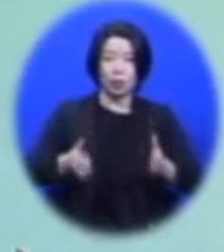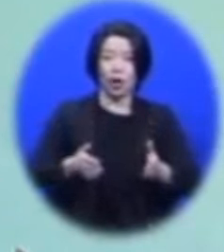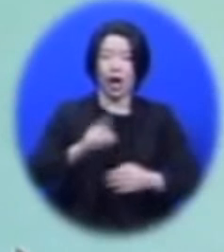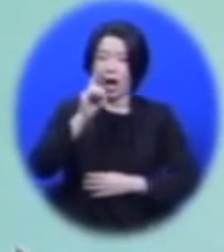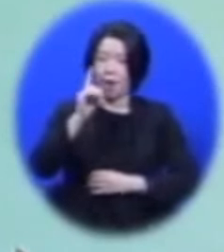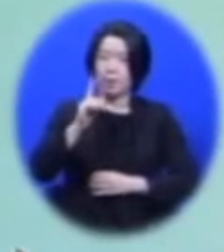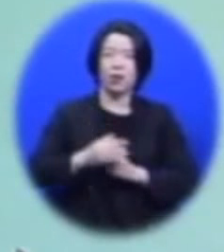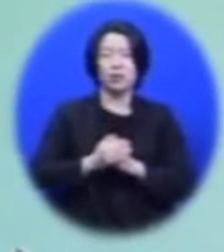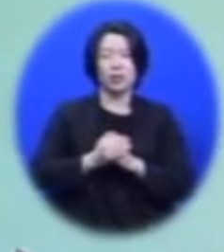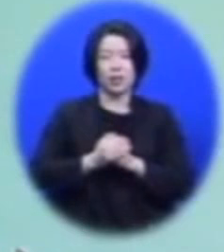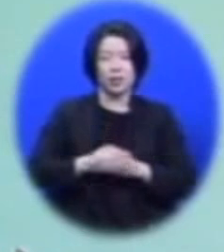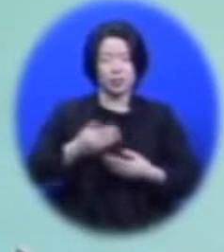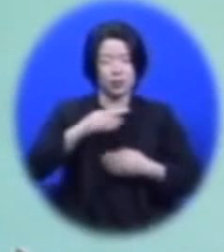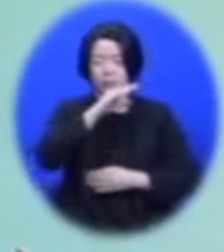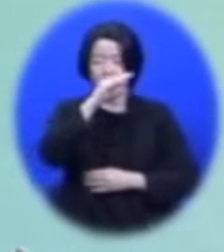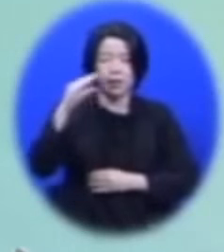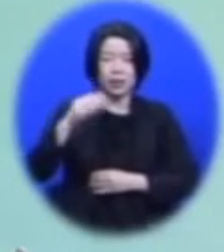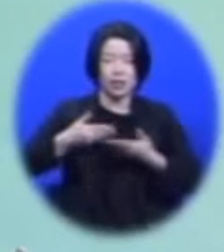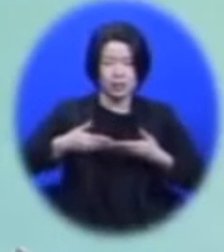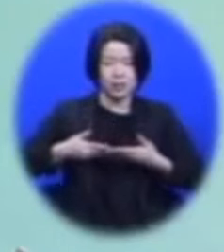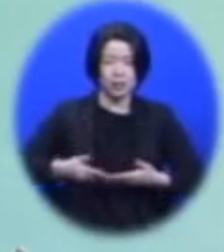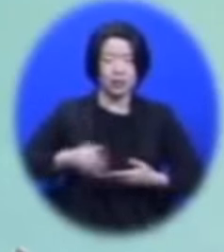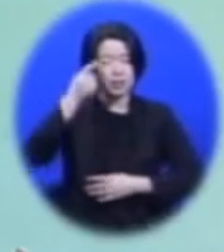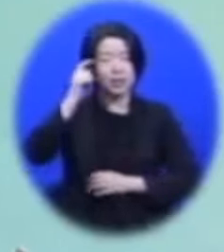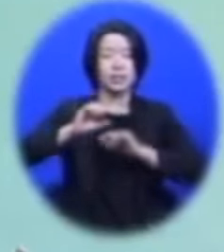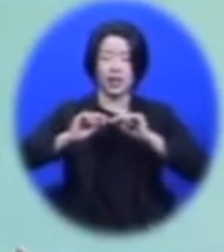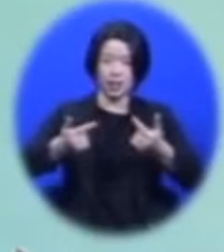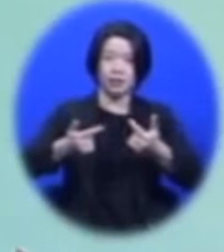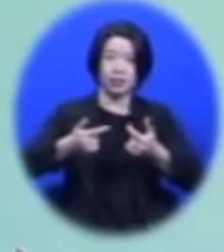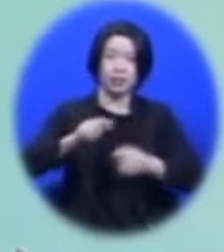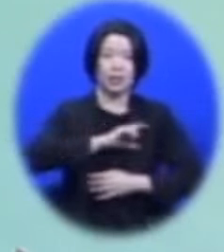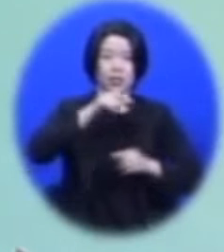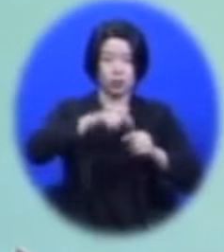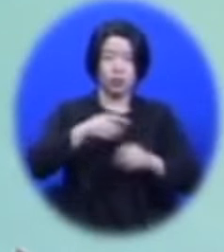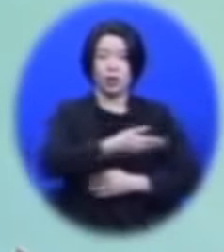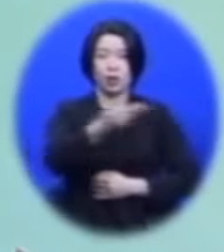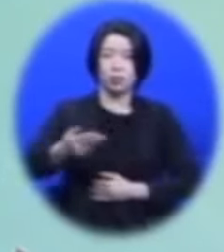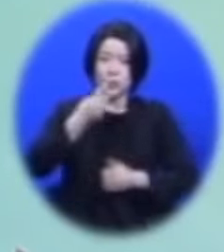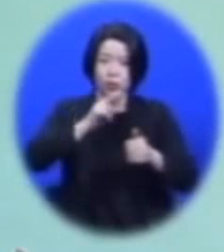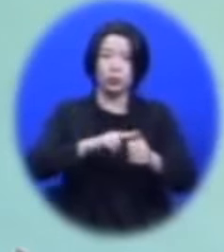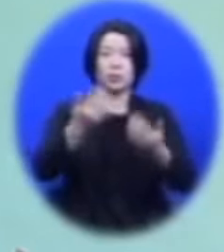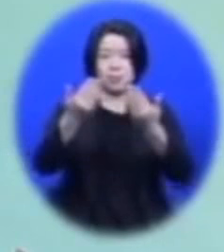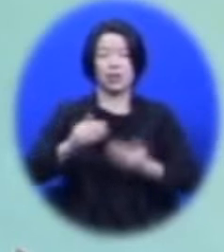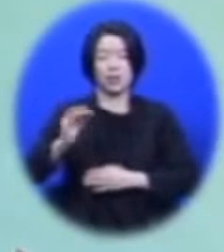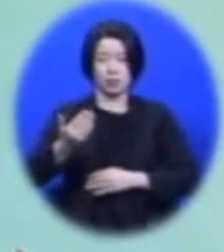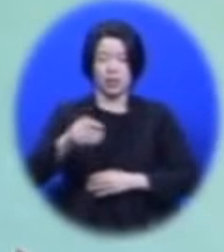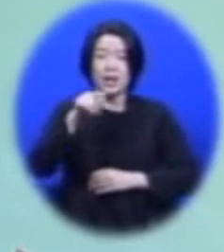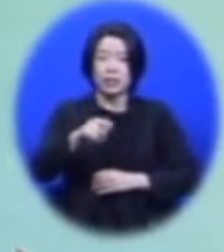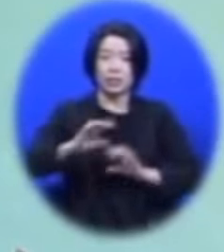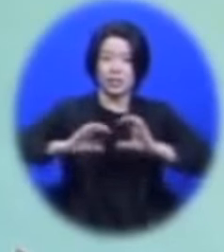한번 제대로 진지하게 생각해 보지 않았던 주제를 오늘 여러분은 도전을 받으시는 겁니다. 그것은